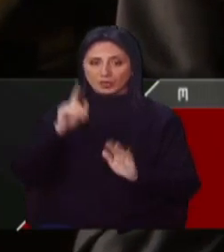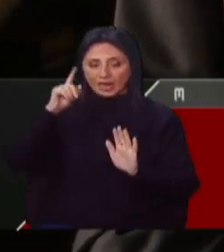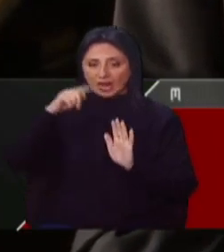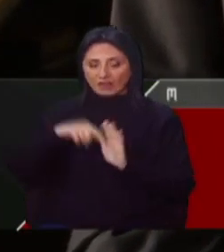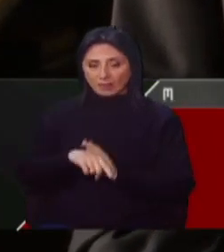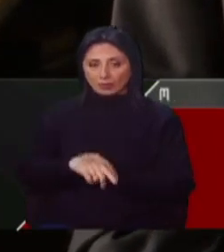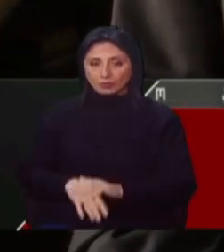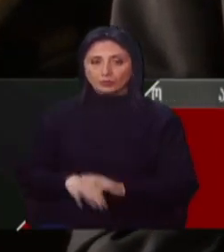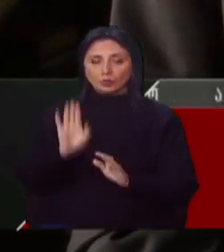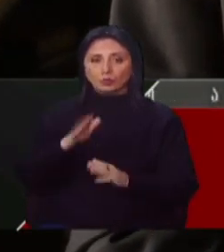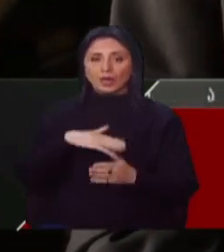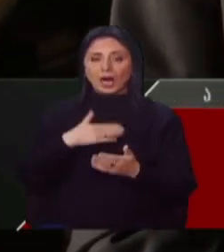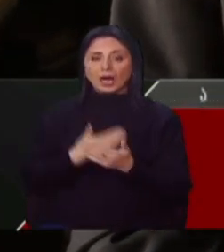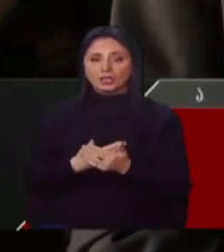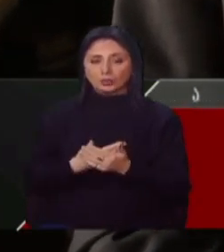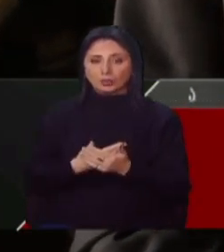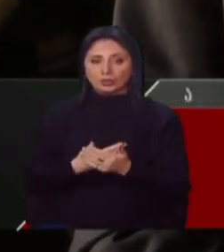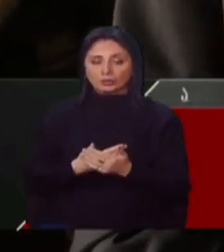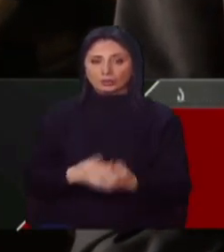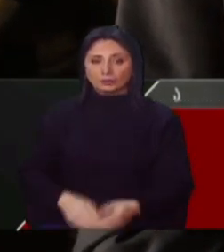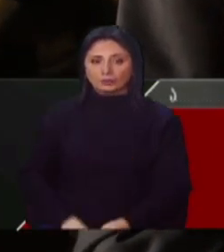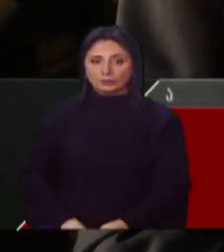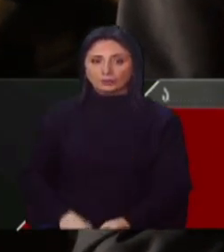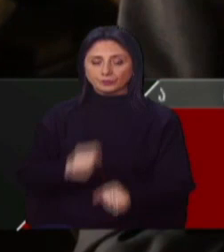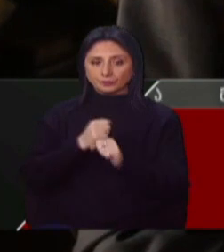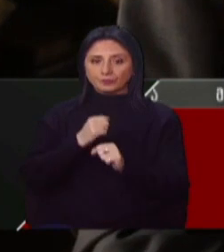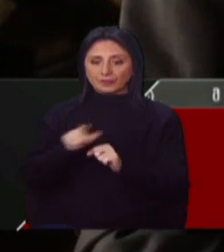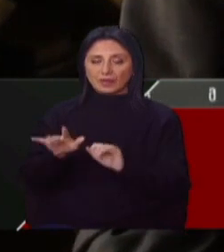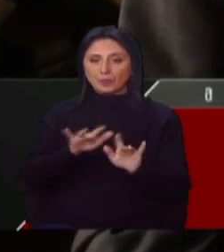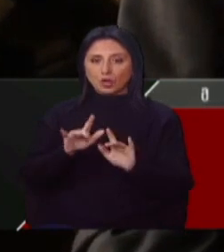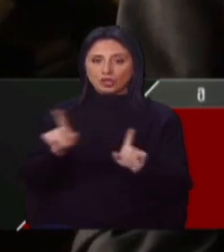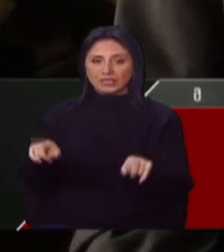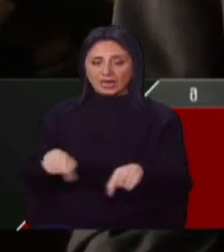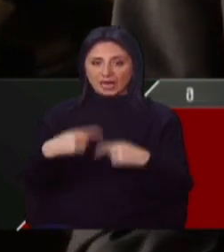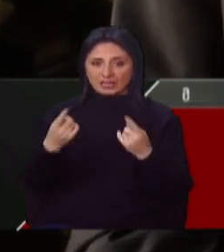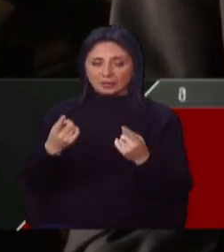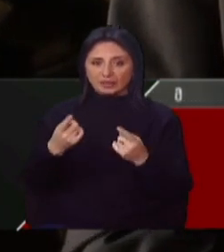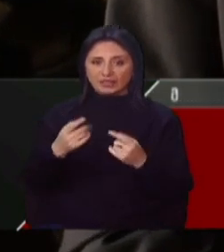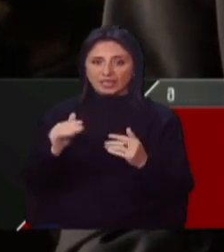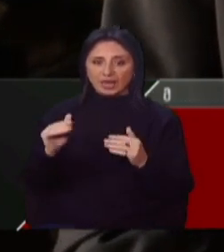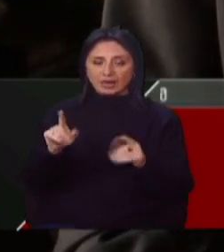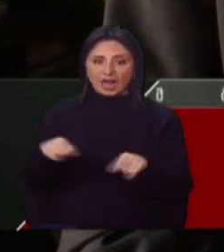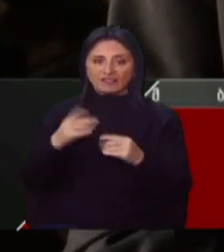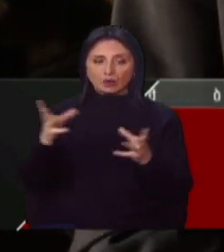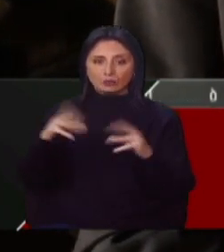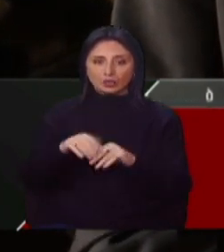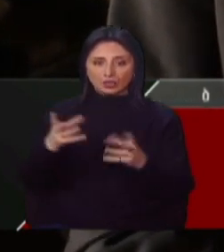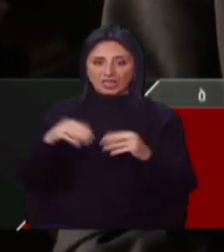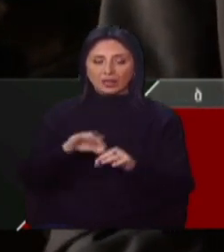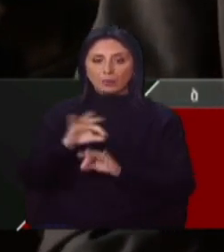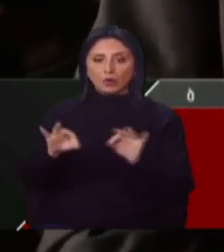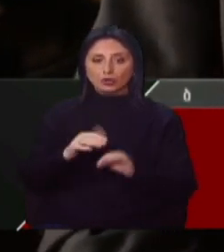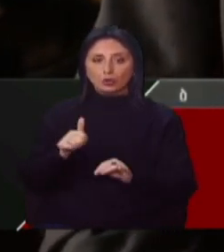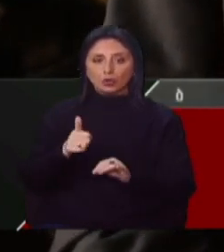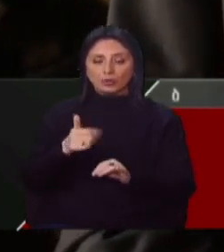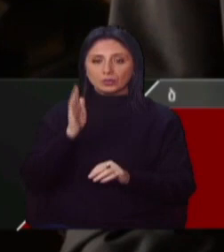გავაღრმავოთ, უფრო აქტიურად მოახდინოთ ამ პროცესის რეალიზება, განვახორციელოთ ერთობლივად ისეთი პროექტები,